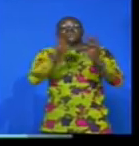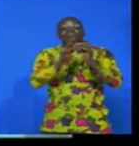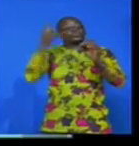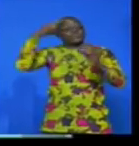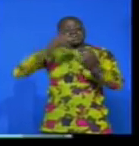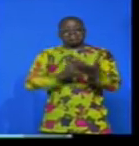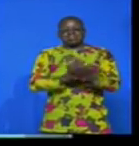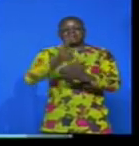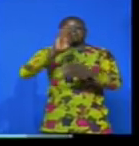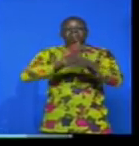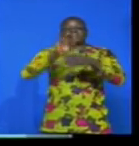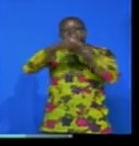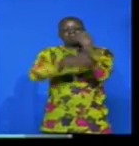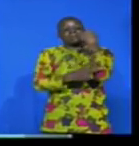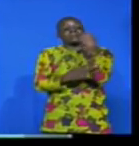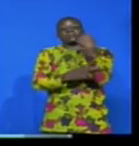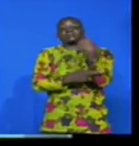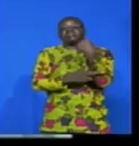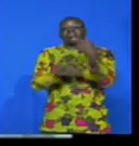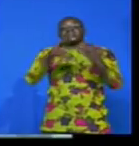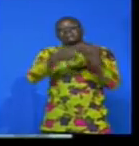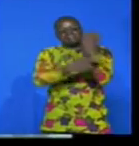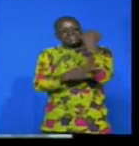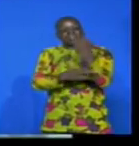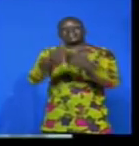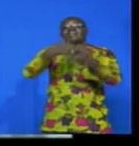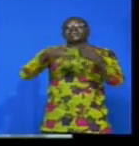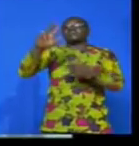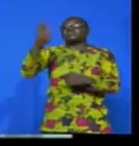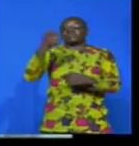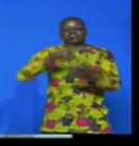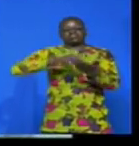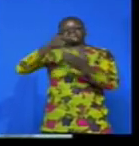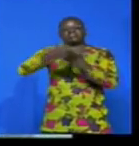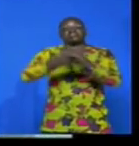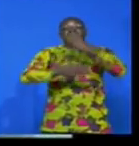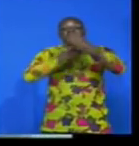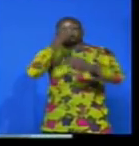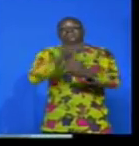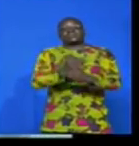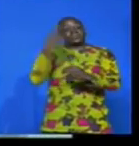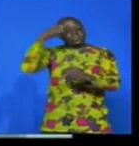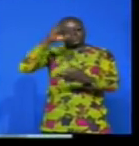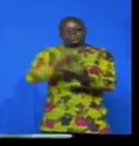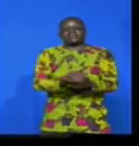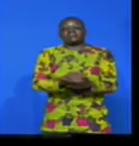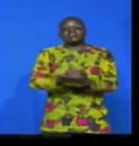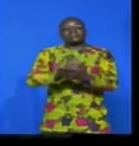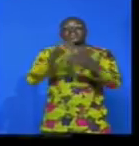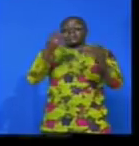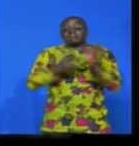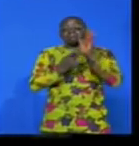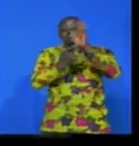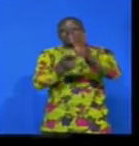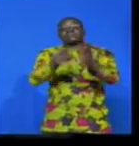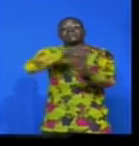région des Cascades, une région qui vient en troisième position sur le plan national en la matière. Et c'est la présentation de cette situation